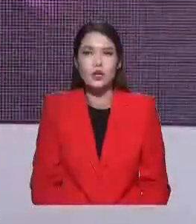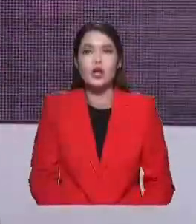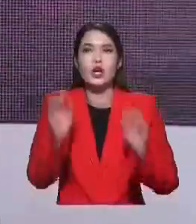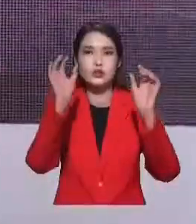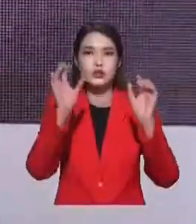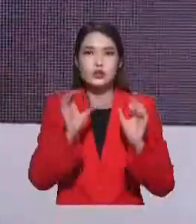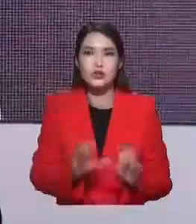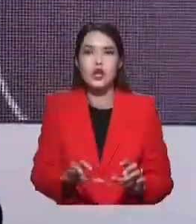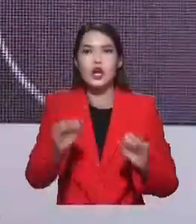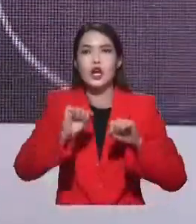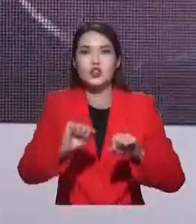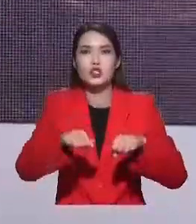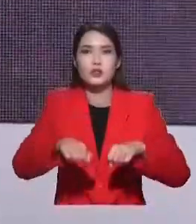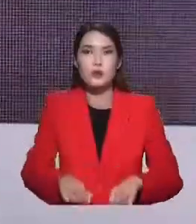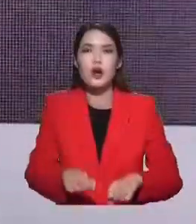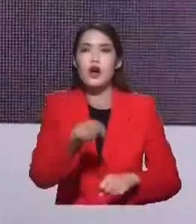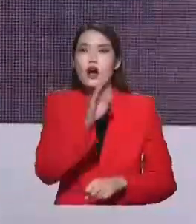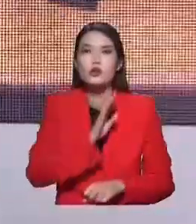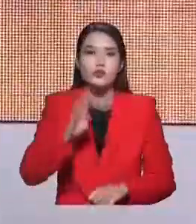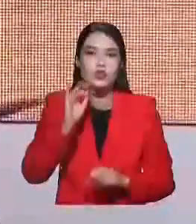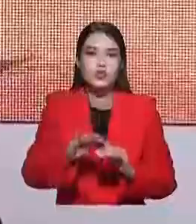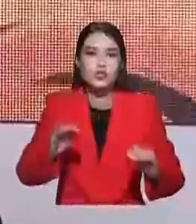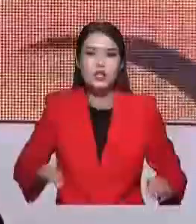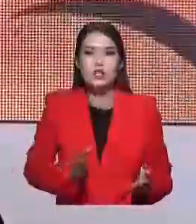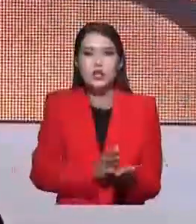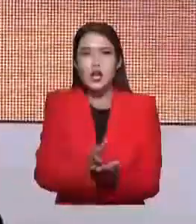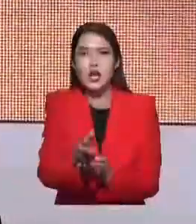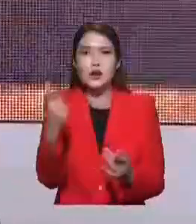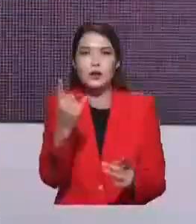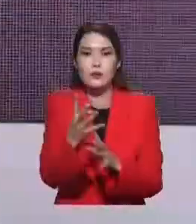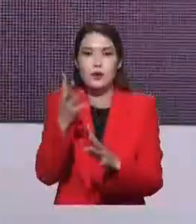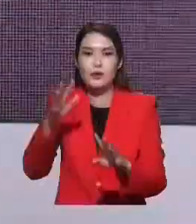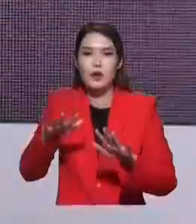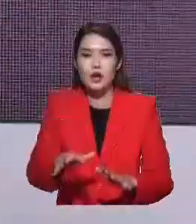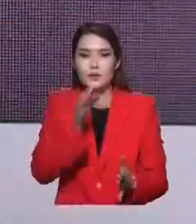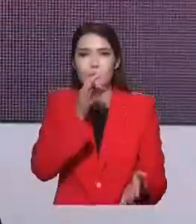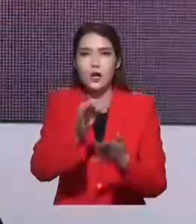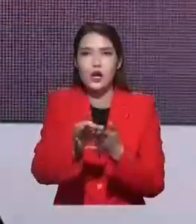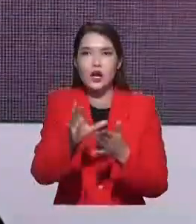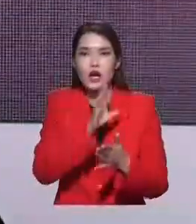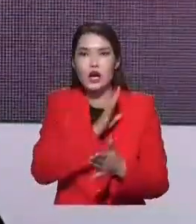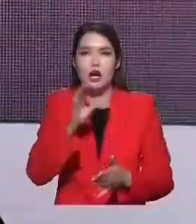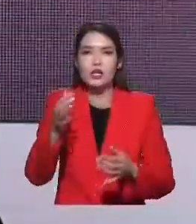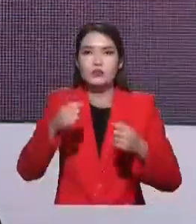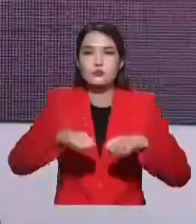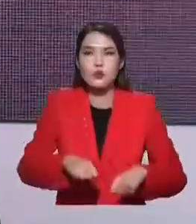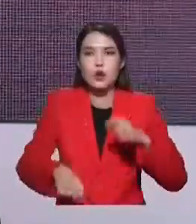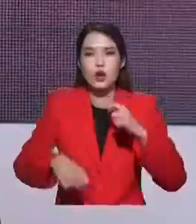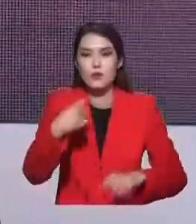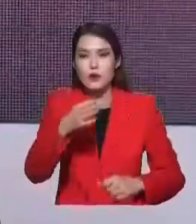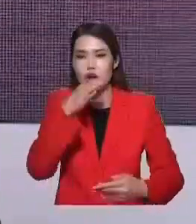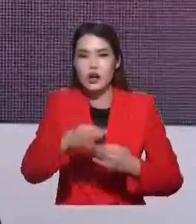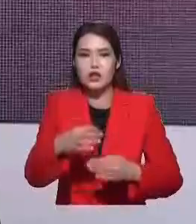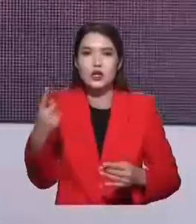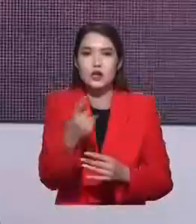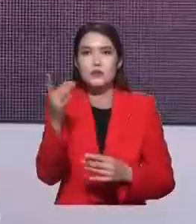Законопроект по защите прав женщин и детей охватывает 5 направлений. Первое – усиление ответственности за все виды насилия и правонарушения.